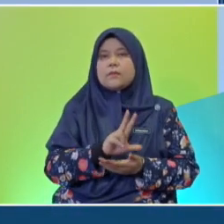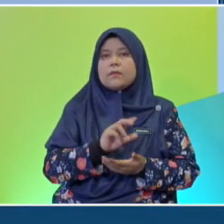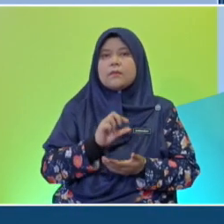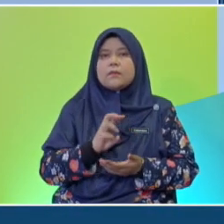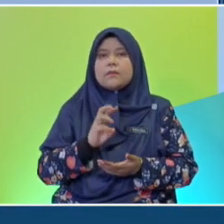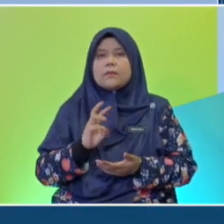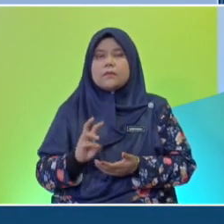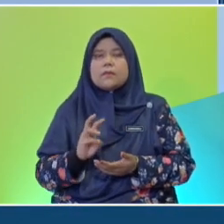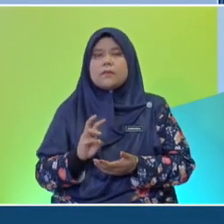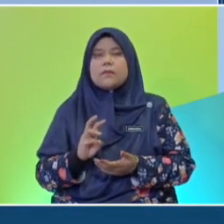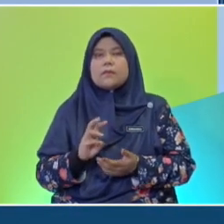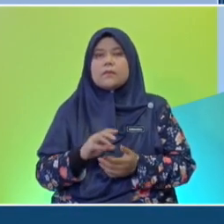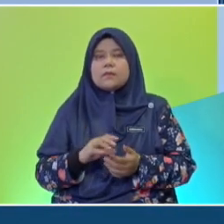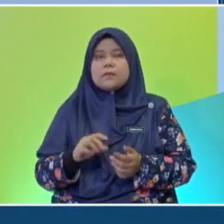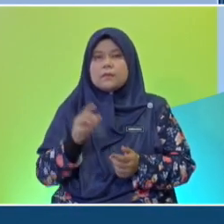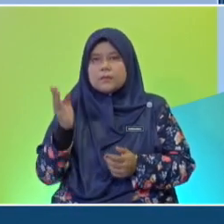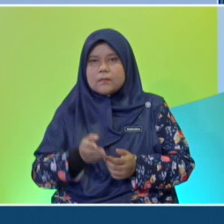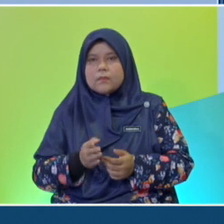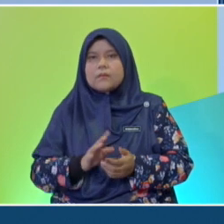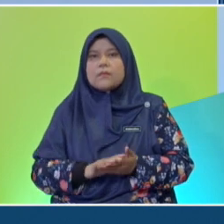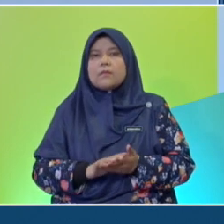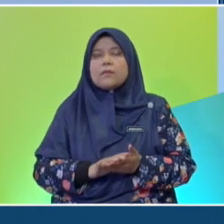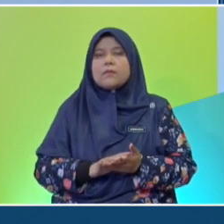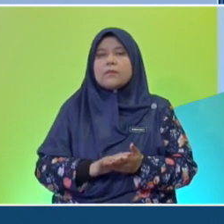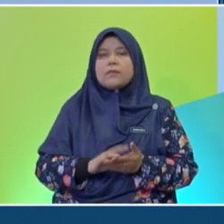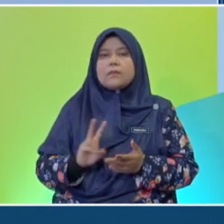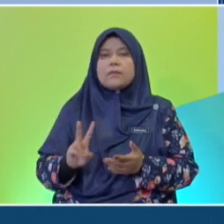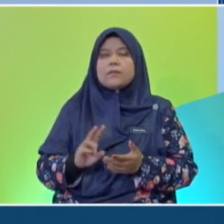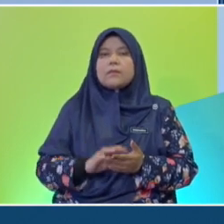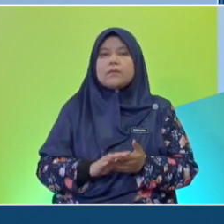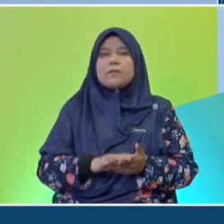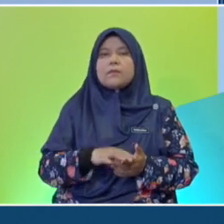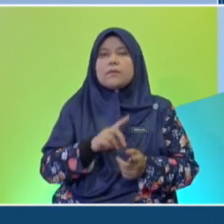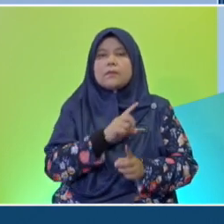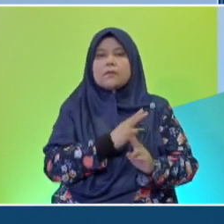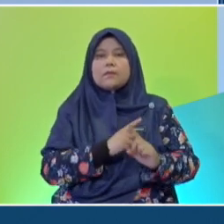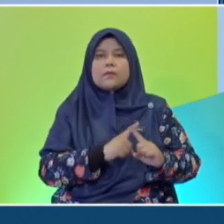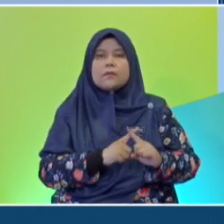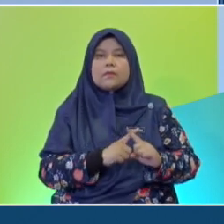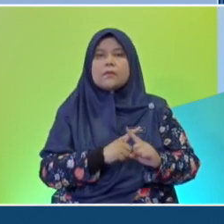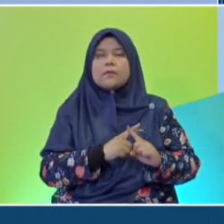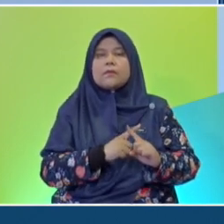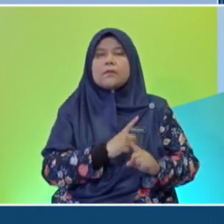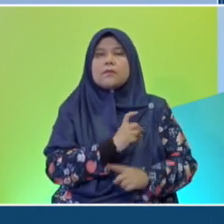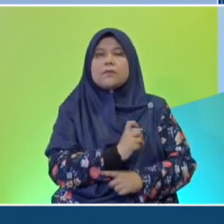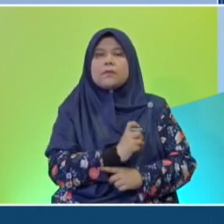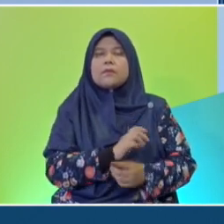pe dengan 2 kg bersamaan X Sin 60x sebagainya kenapa